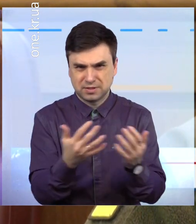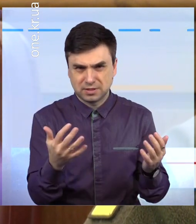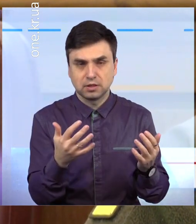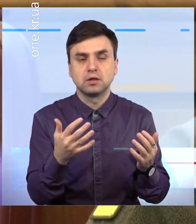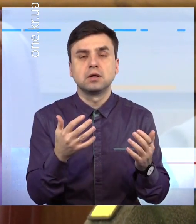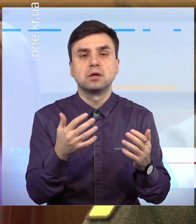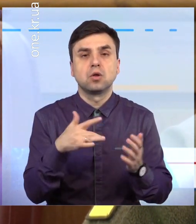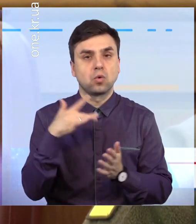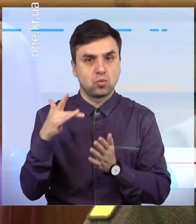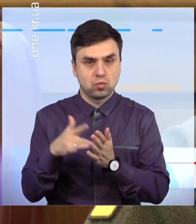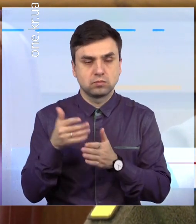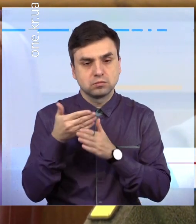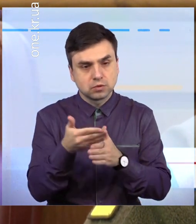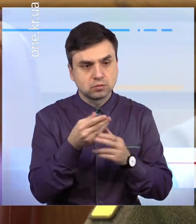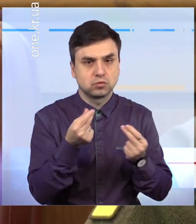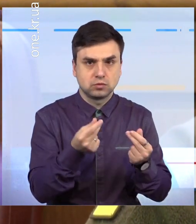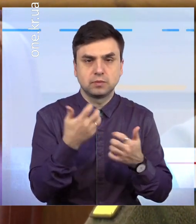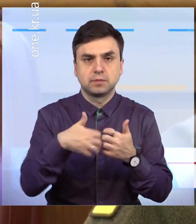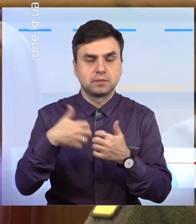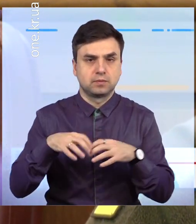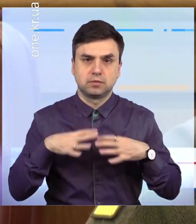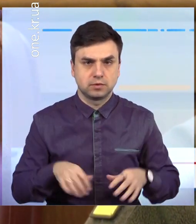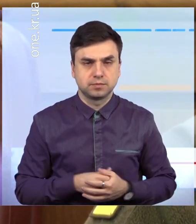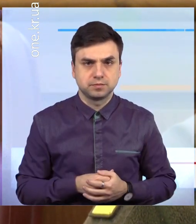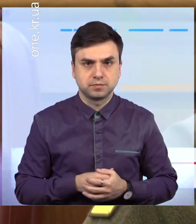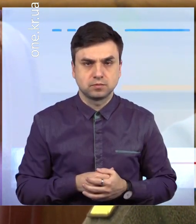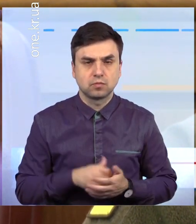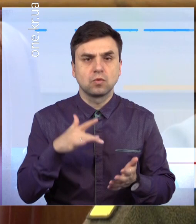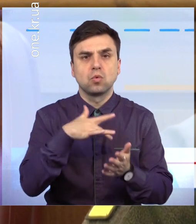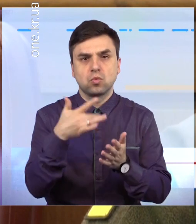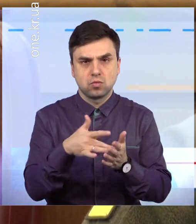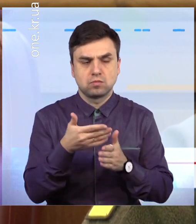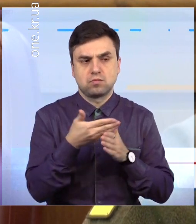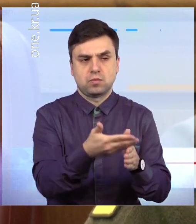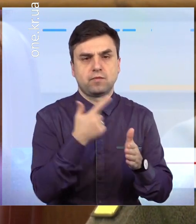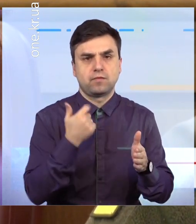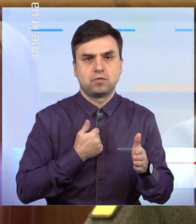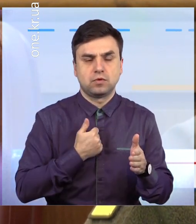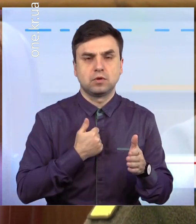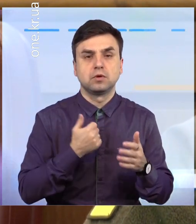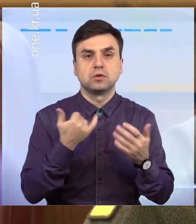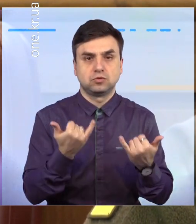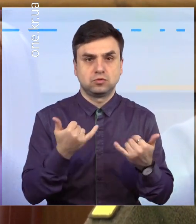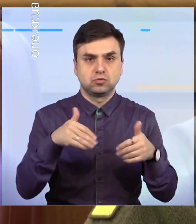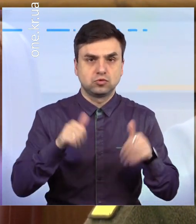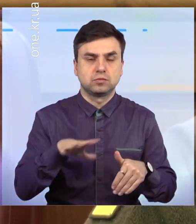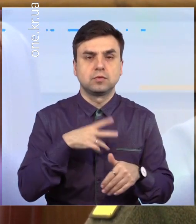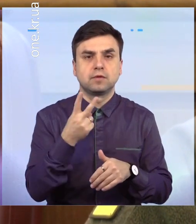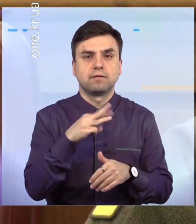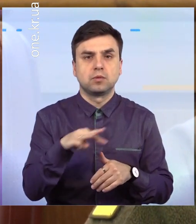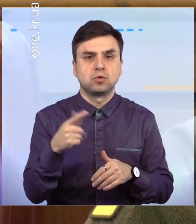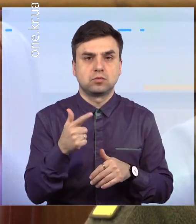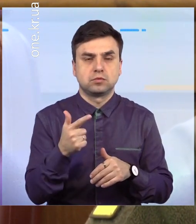не залишився. Для батальйону територіальної оборони виділено 2 мільйони гривень. Сьогодні проголосували за це. Для батальйону